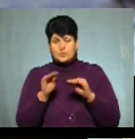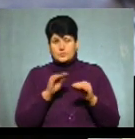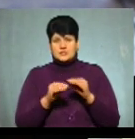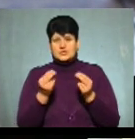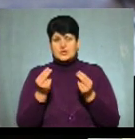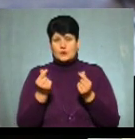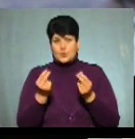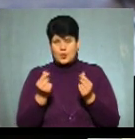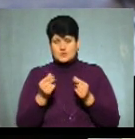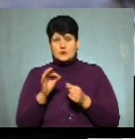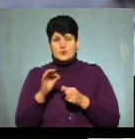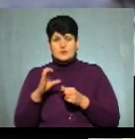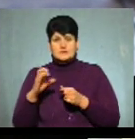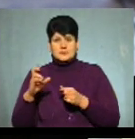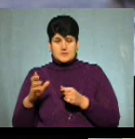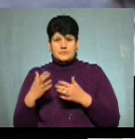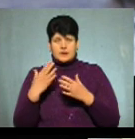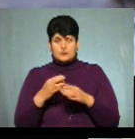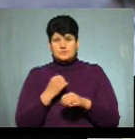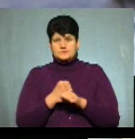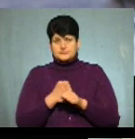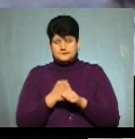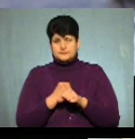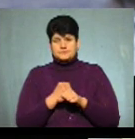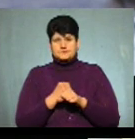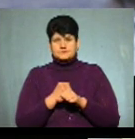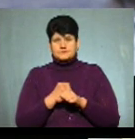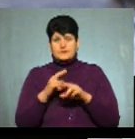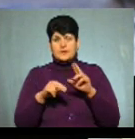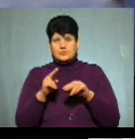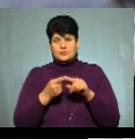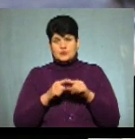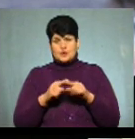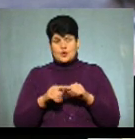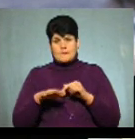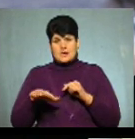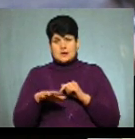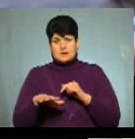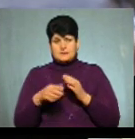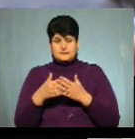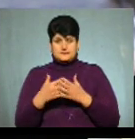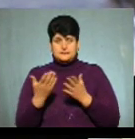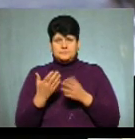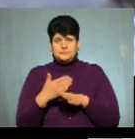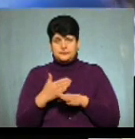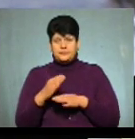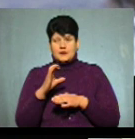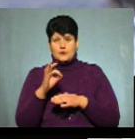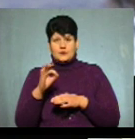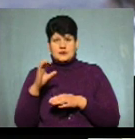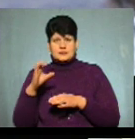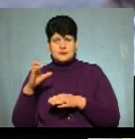ОСББ чи приватних підприємств, тоді вже буде здійснюватися і будівництво цього майданчика. Приблизно яка частина ОСББ сортує зараз